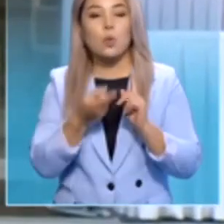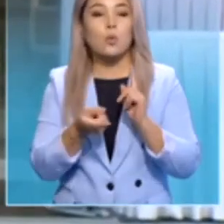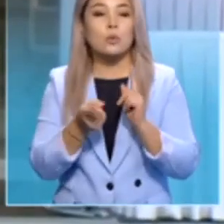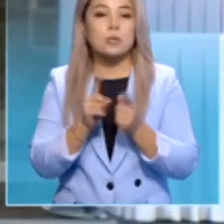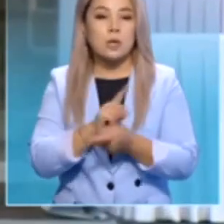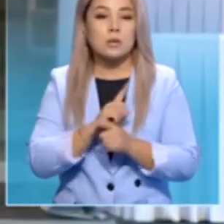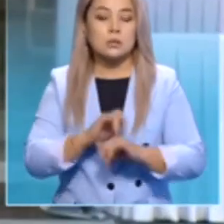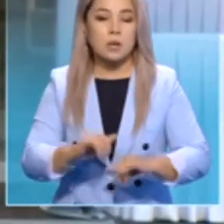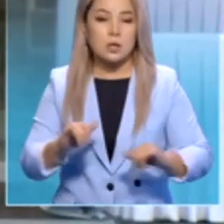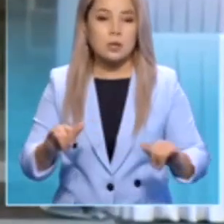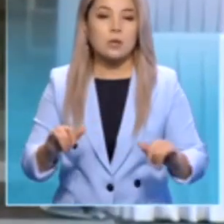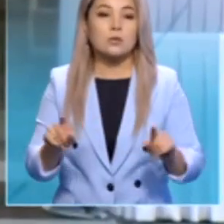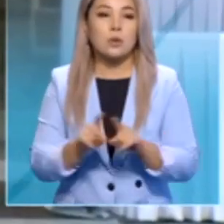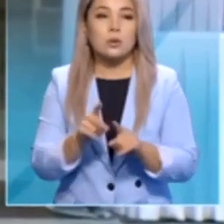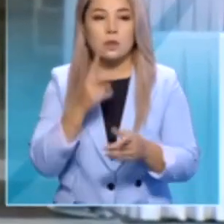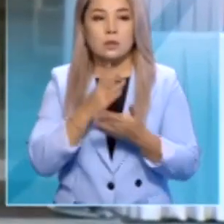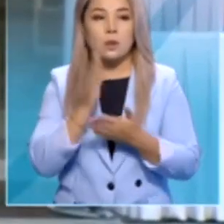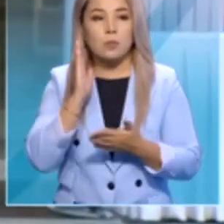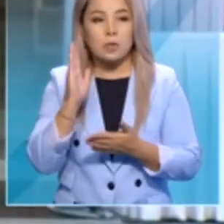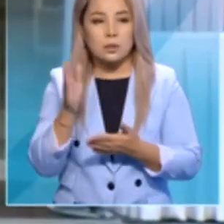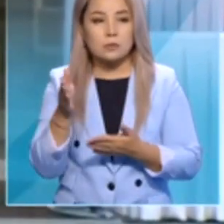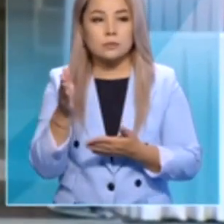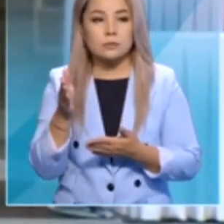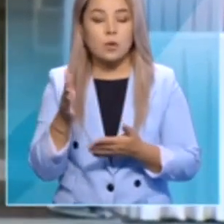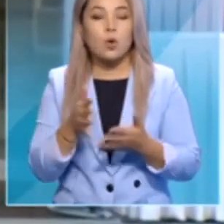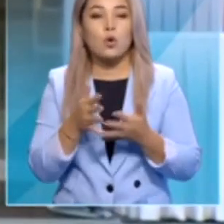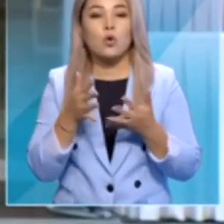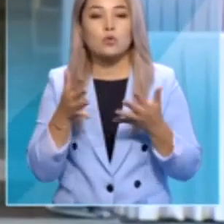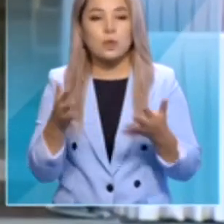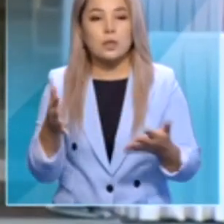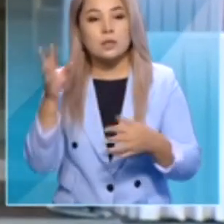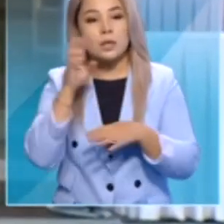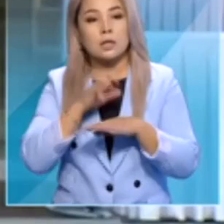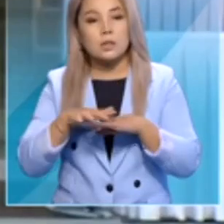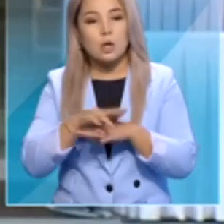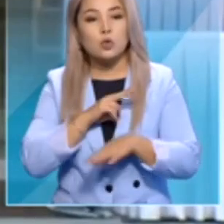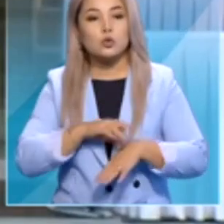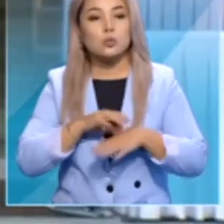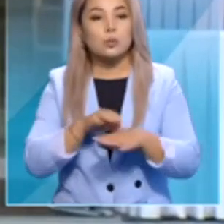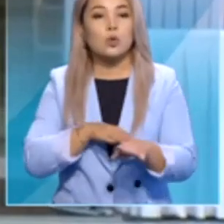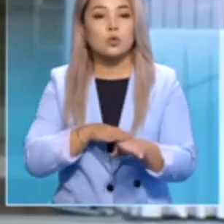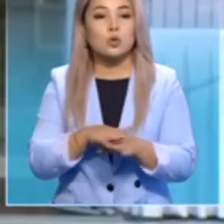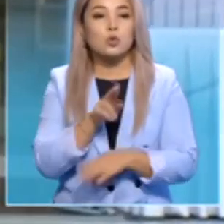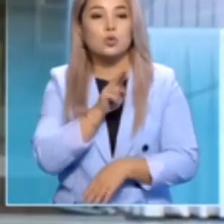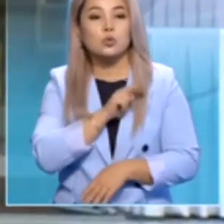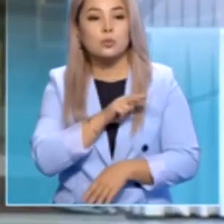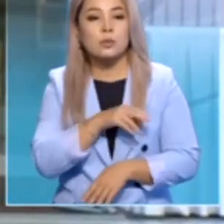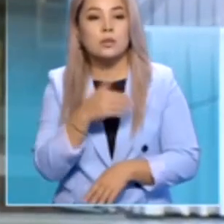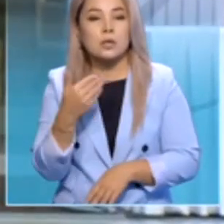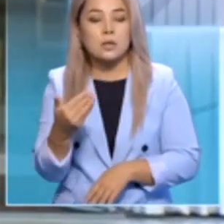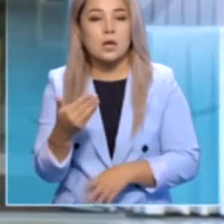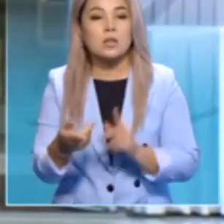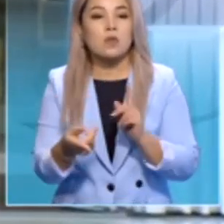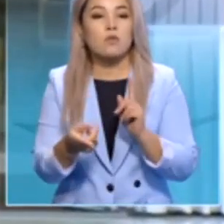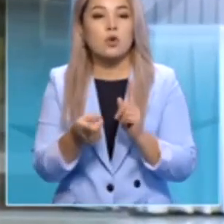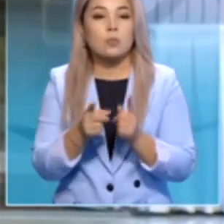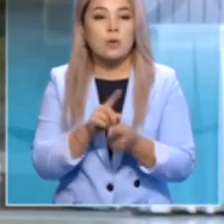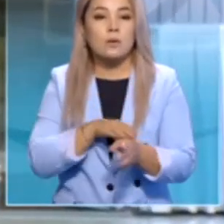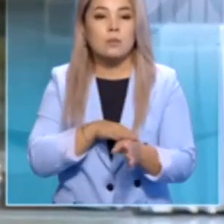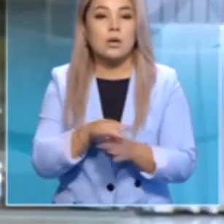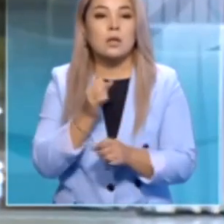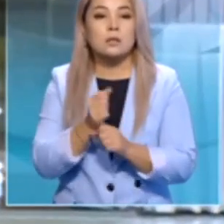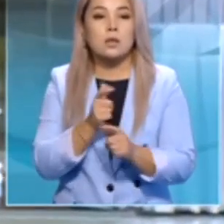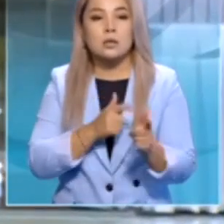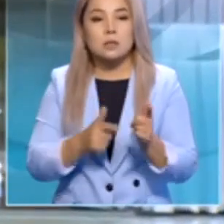өзгерістермен ұласады. Осындай үлкен елімізде жұмыстар жүргізіліп жатқан кезде, реформалар жүзеге асып жатқан